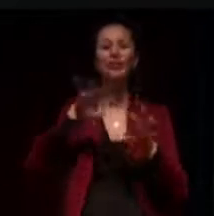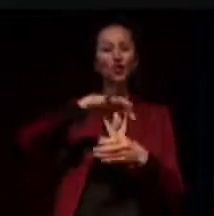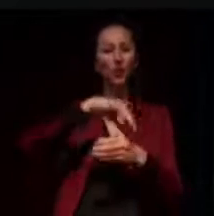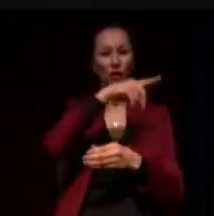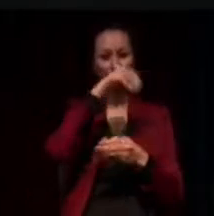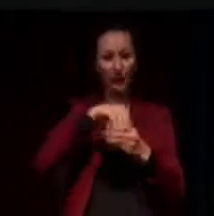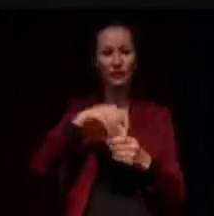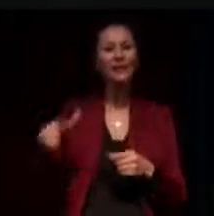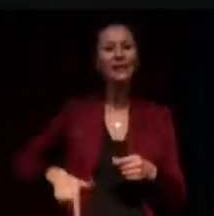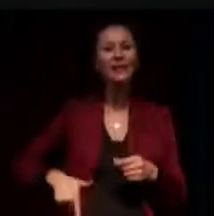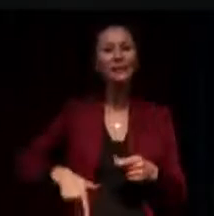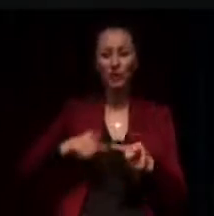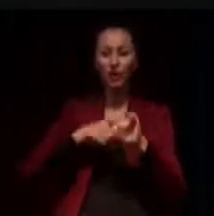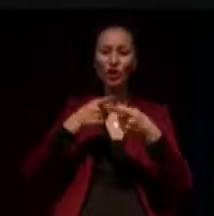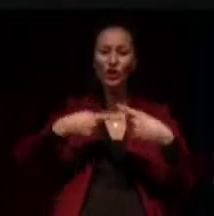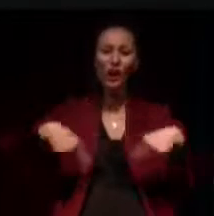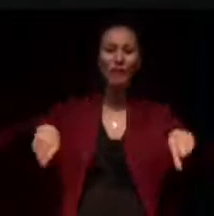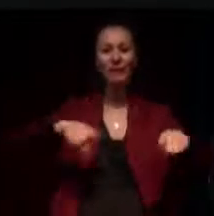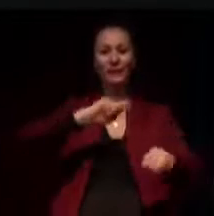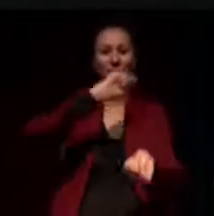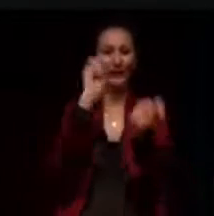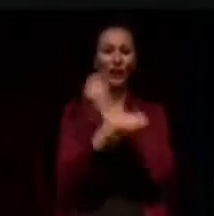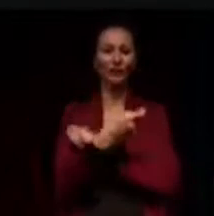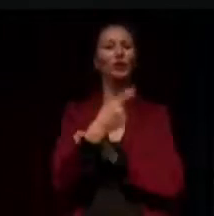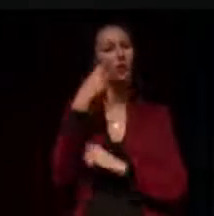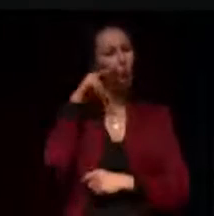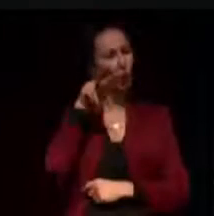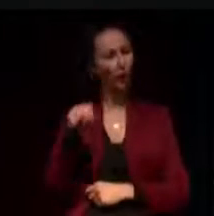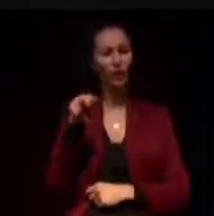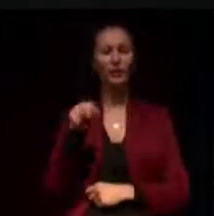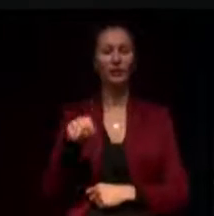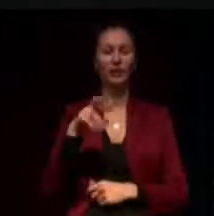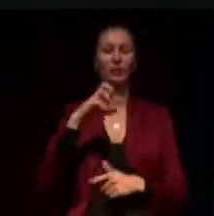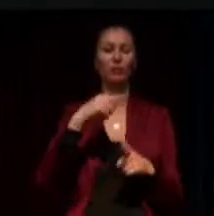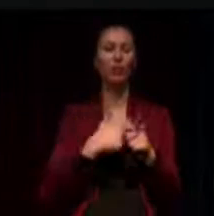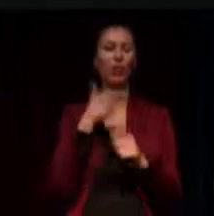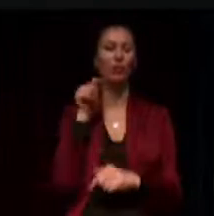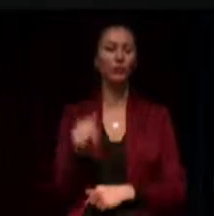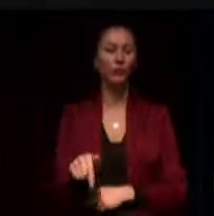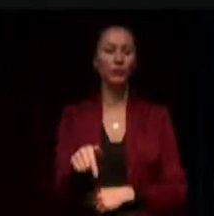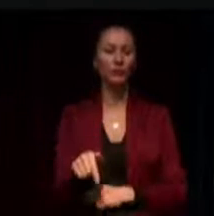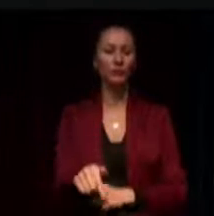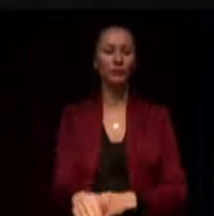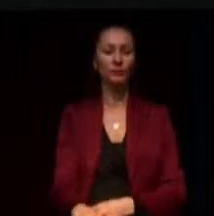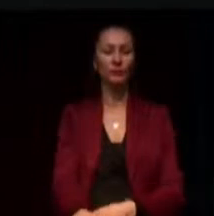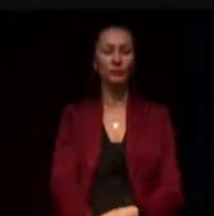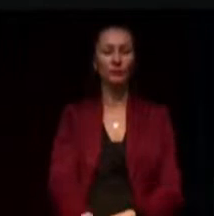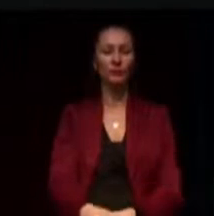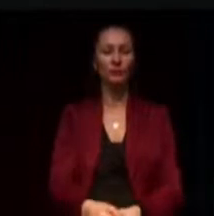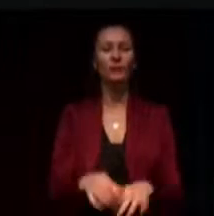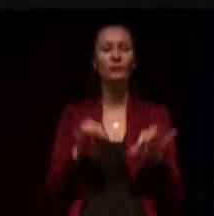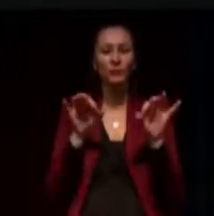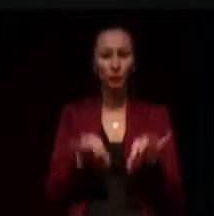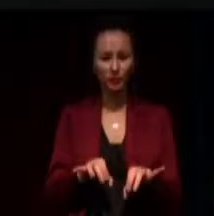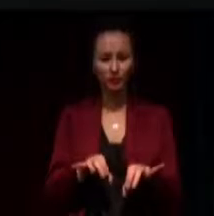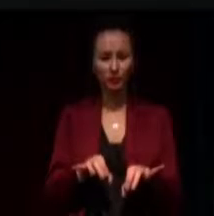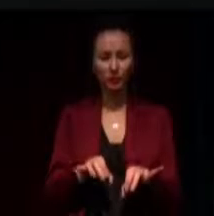İzmir'in çevresini şeyini değiştirecek bir proje göreceksiniz. Şimdi